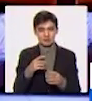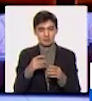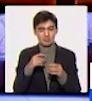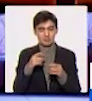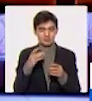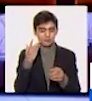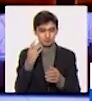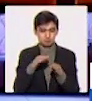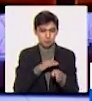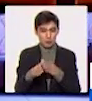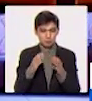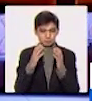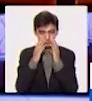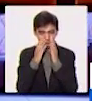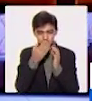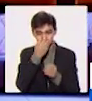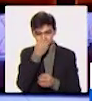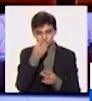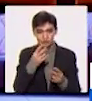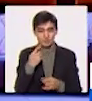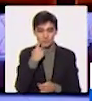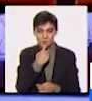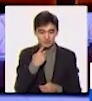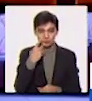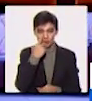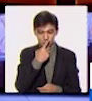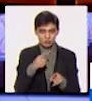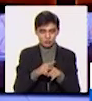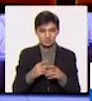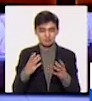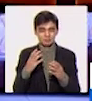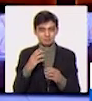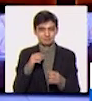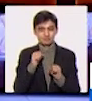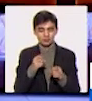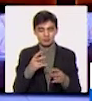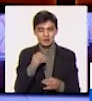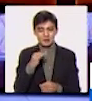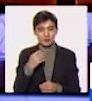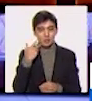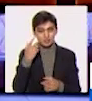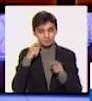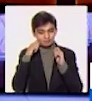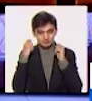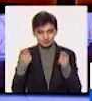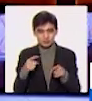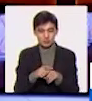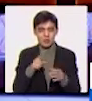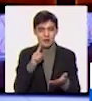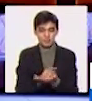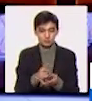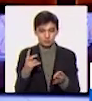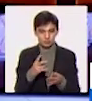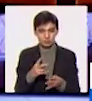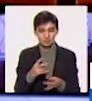было, чтобы надо закрывать нос, рот и подбородок. Когда будете снимать, обязательно надо соблюдать тоже эту